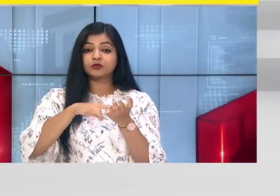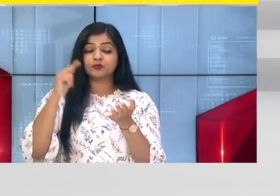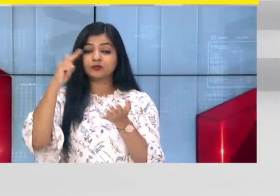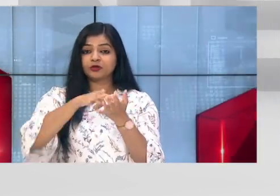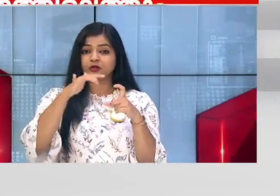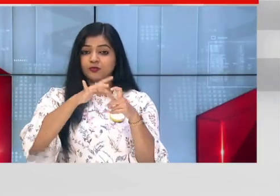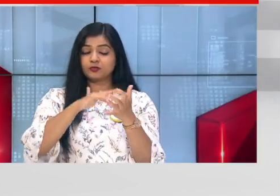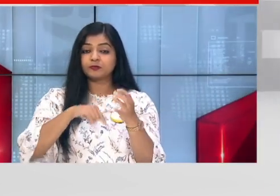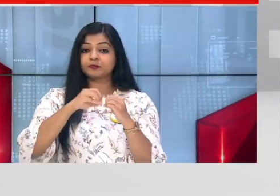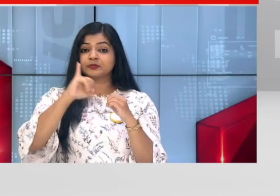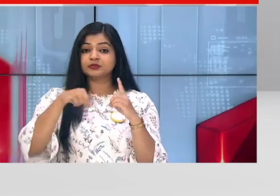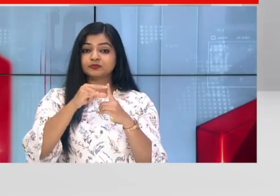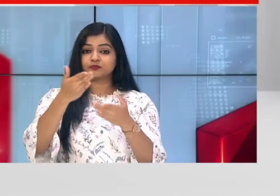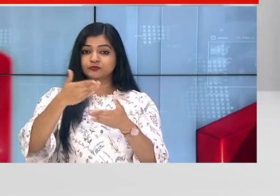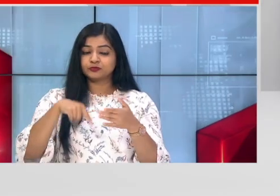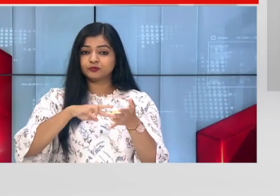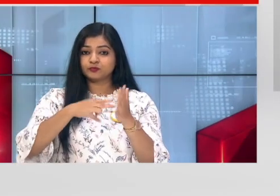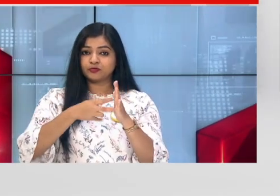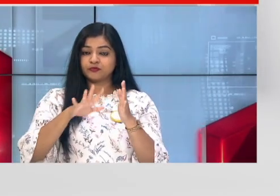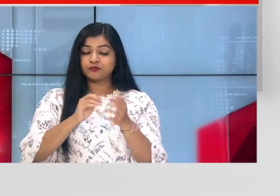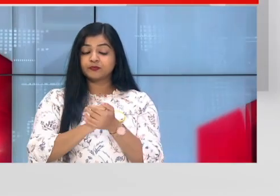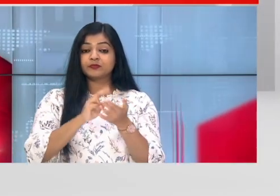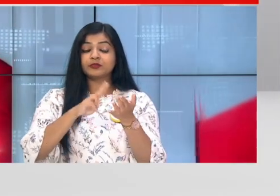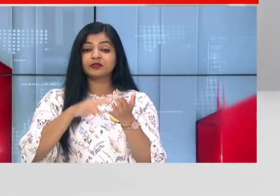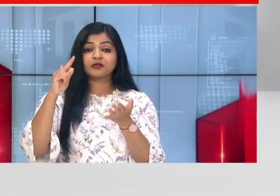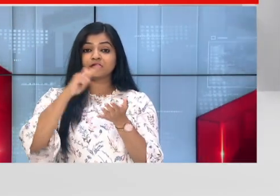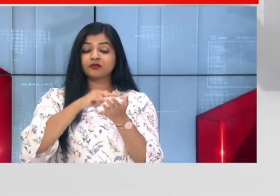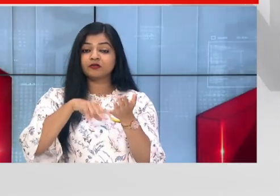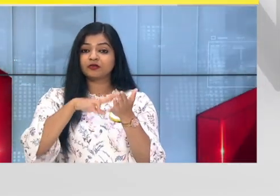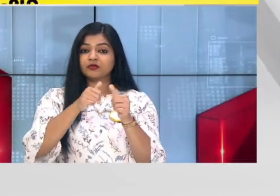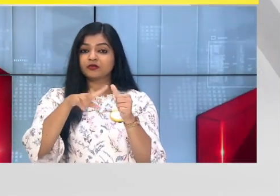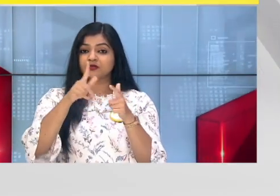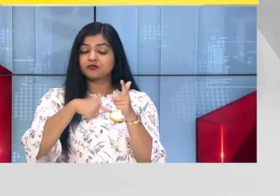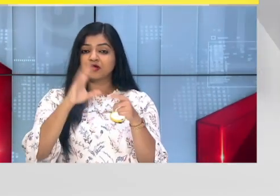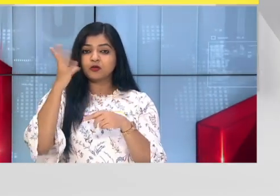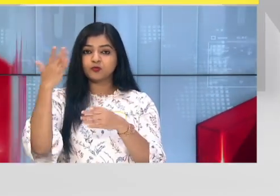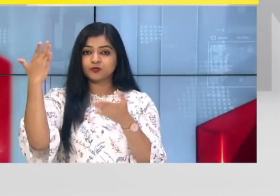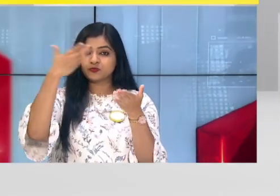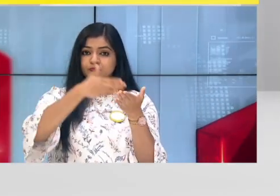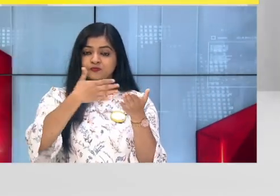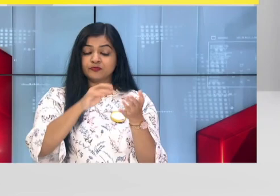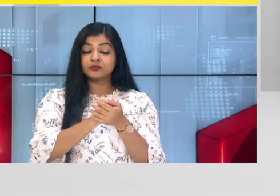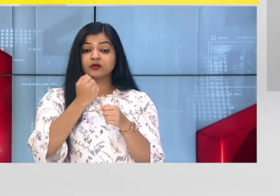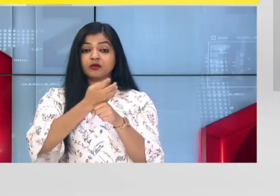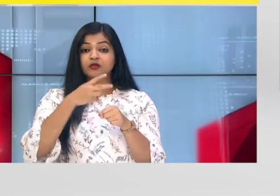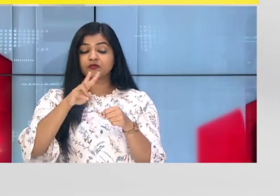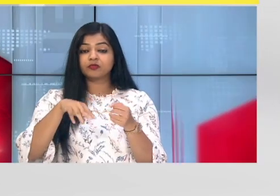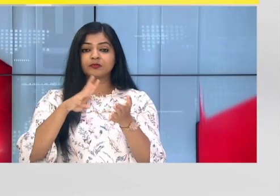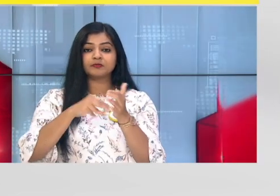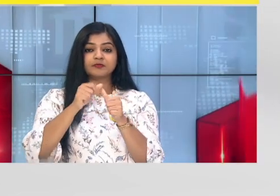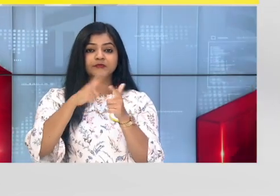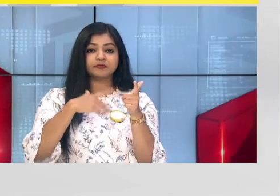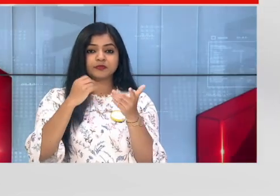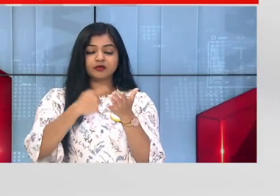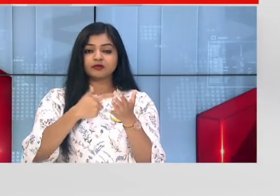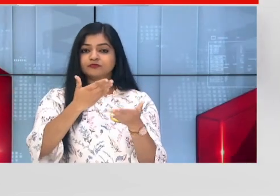സ്വീകരണം ഒരുക്കിയിട്ടുണ്ട്. അതിനുശേഷം നാവിക വിമാനത്താവളത്തിലേക്ക് അദ്ദേഹം ഹെലികോപ്റ്ററിലാണ് എത്തുന്നത്. അവിടെയും അദ്ദേഹത്തിന് ഗവർണറും മേയറും ഉൾപ്പെടെ അദ്ദേഹത്തെ സ്വീകരിക്കുന്നുണ്ട്.